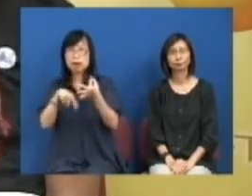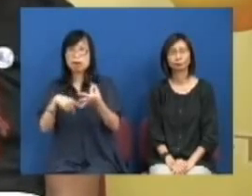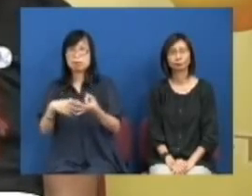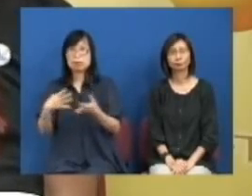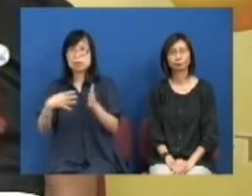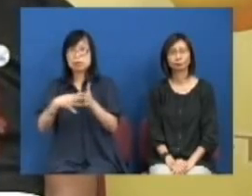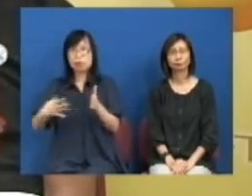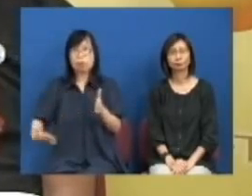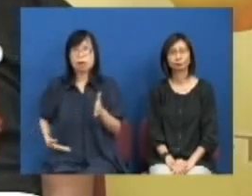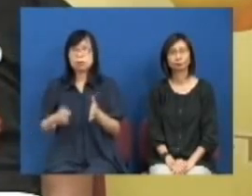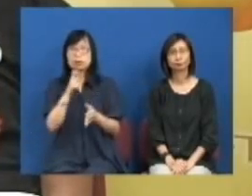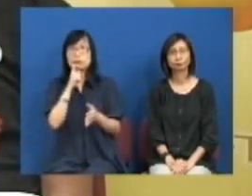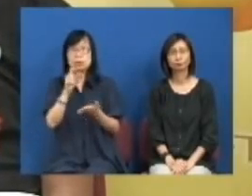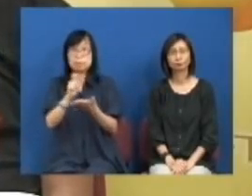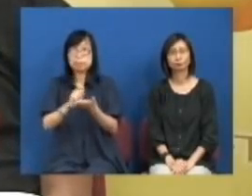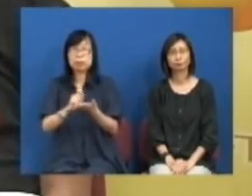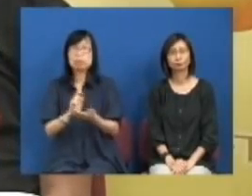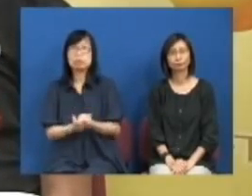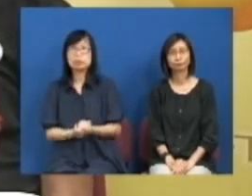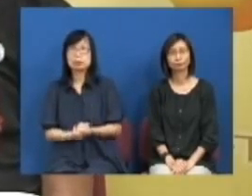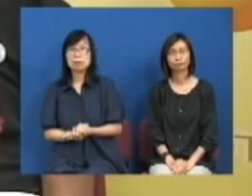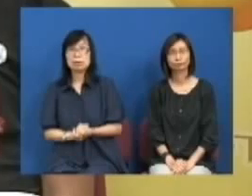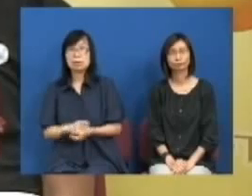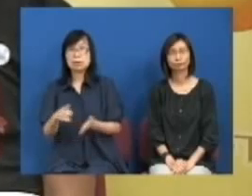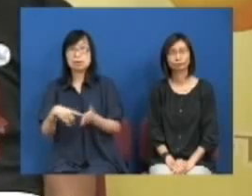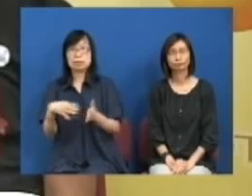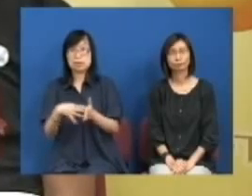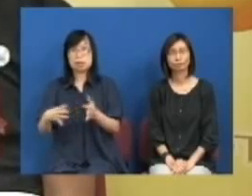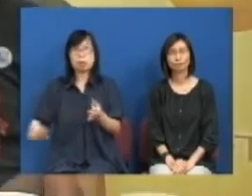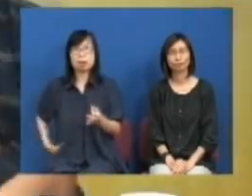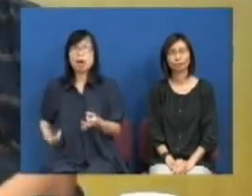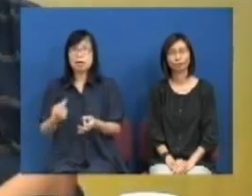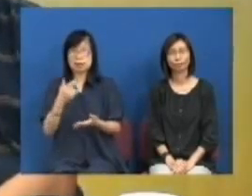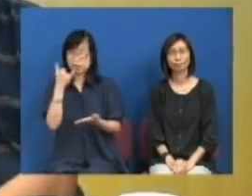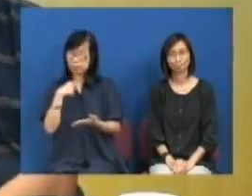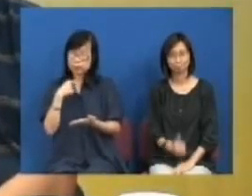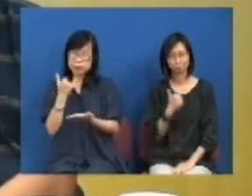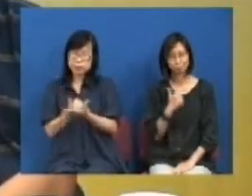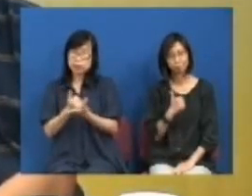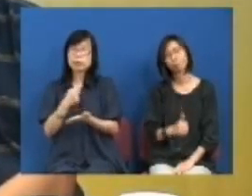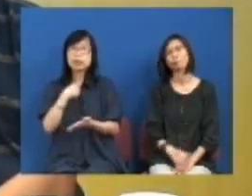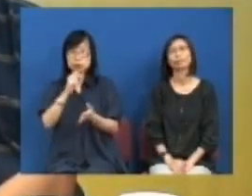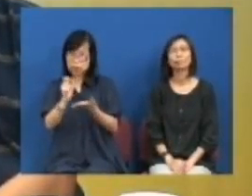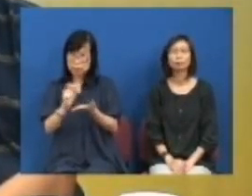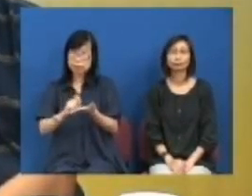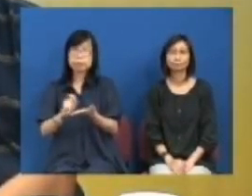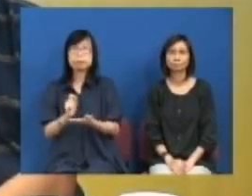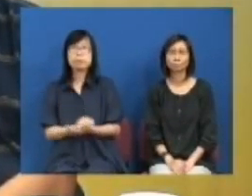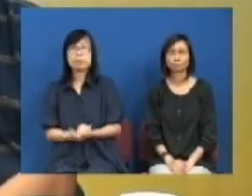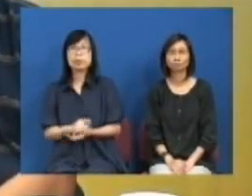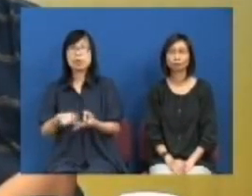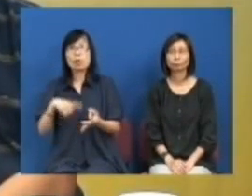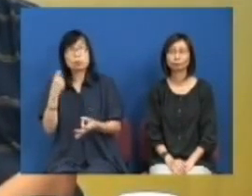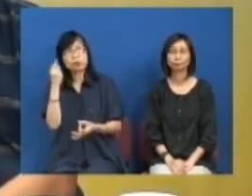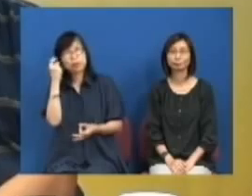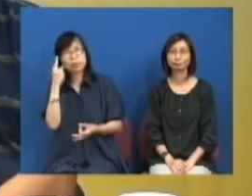嘅。咁即係呢個當然係可能司徒華嘅遺願咧，就話我死咗都要簽咁樣。咁即係好奇怪嘅嘢啦。